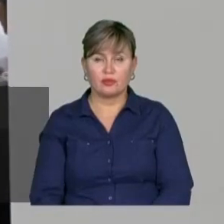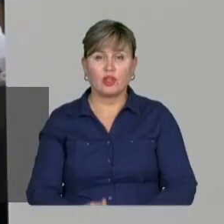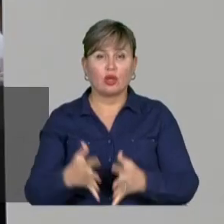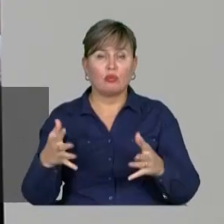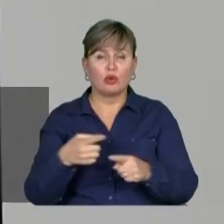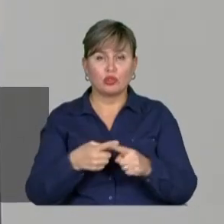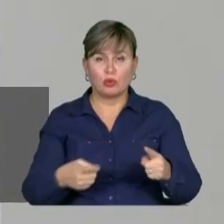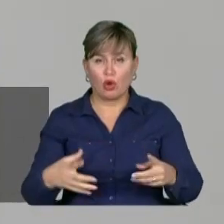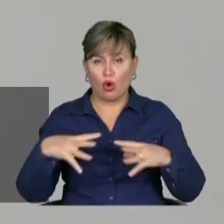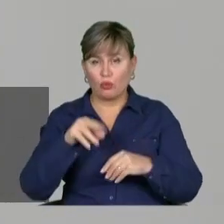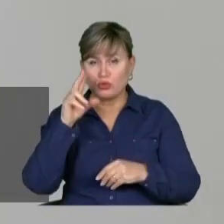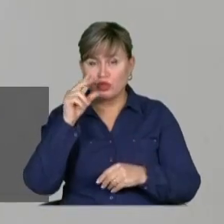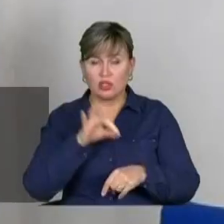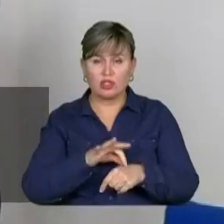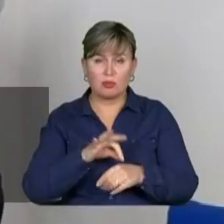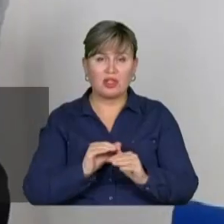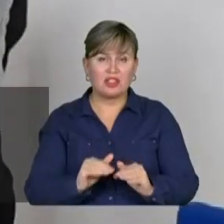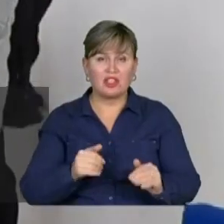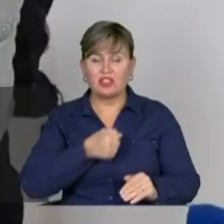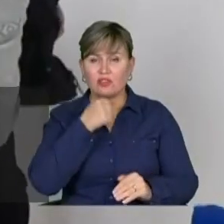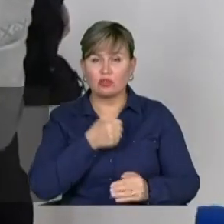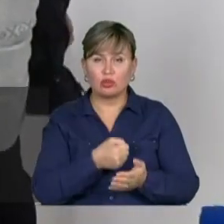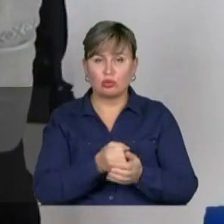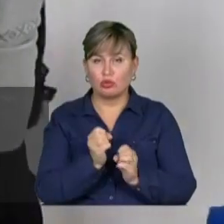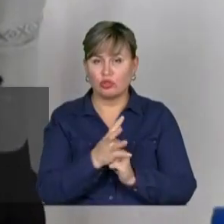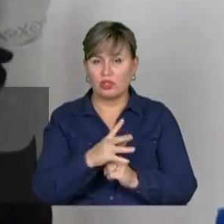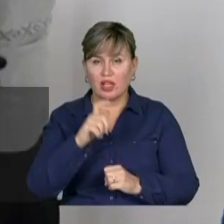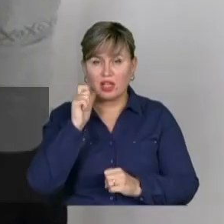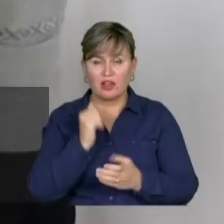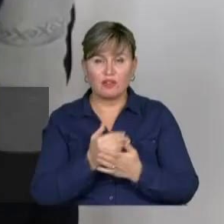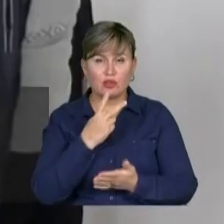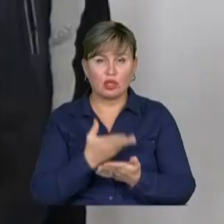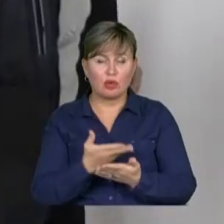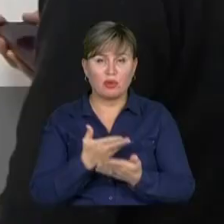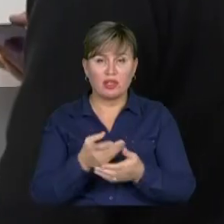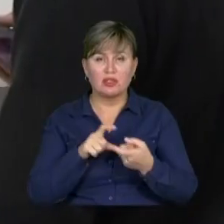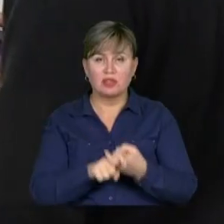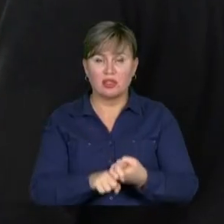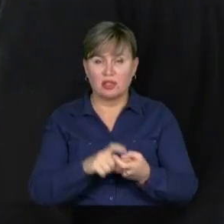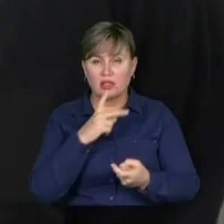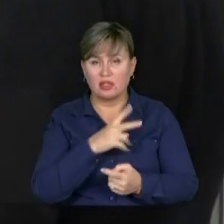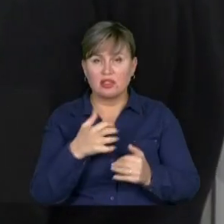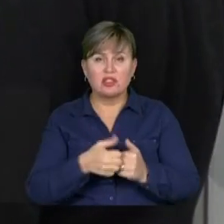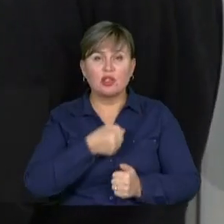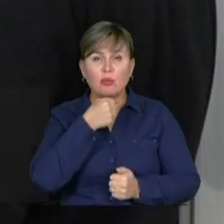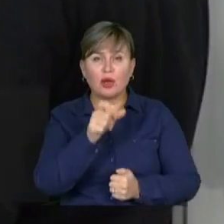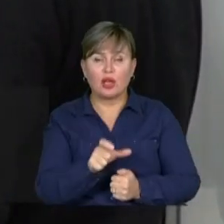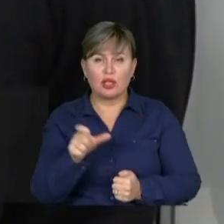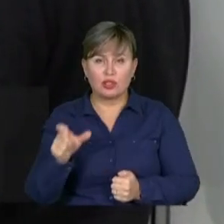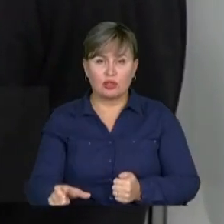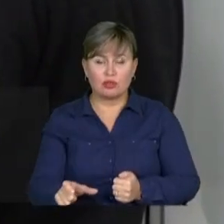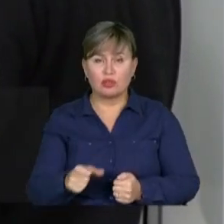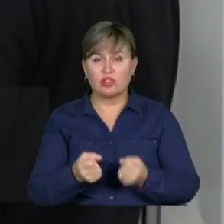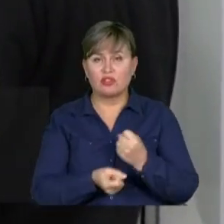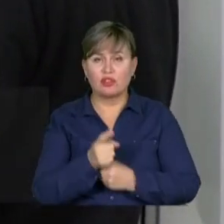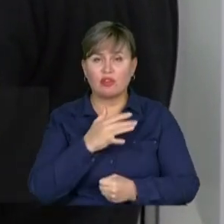половина из общего числа заболевших – дети в возрасте до 14 лет. Высокий показатель заражения отмечается и среди подростков. Кольца-эпидемиологи